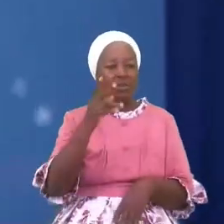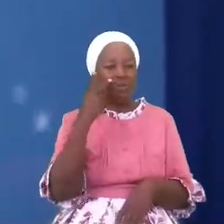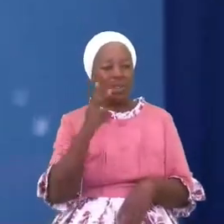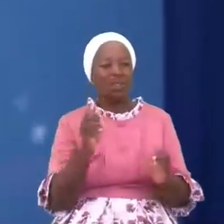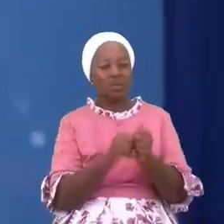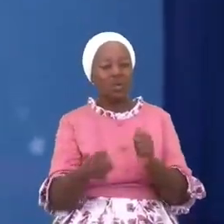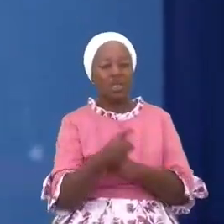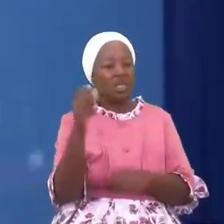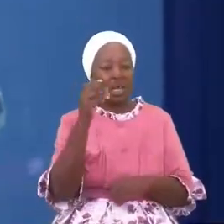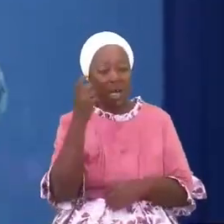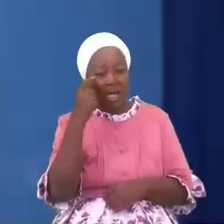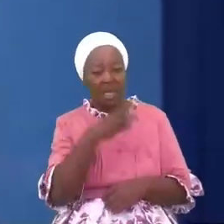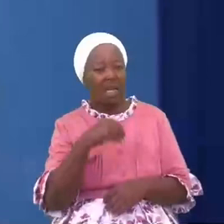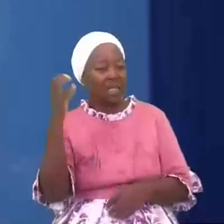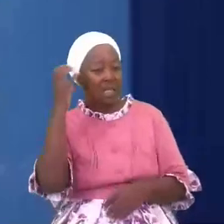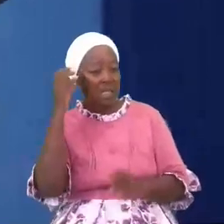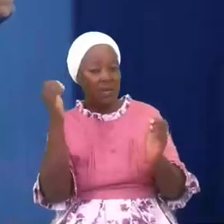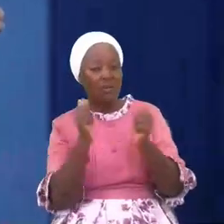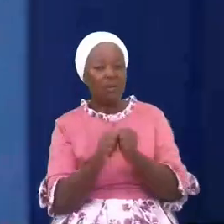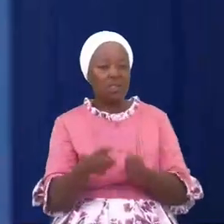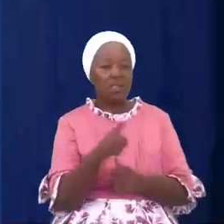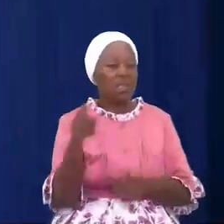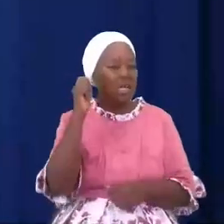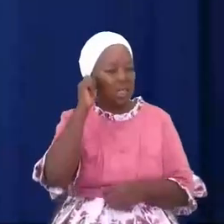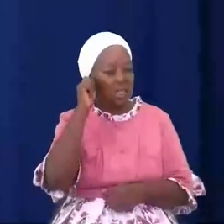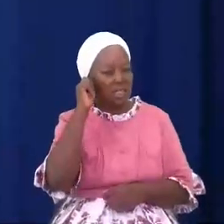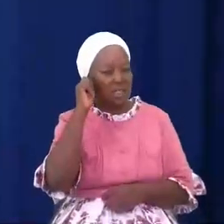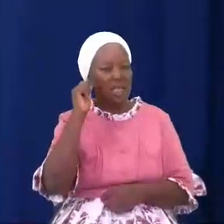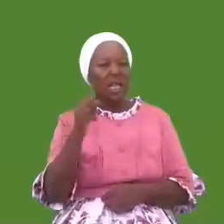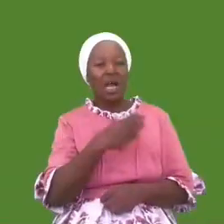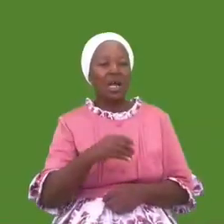leurs oreilles, qu'ils ne comprennent de leur cœur,